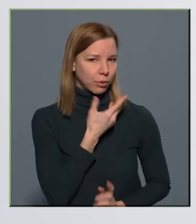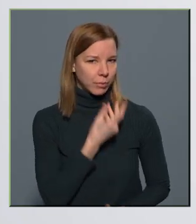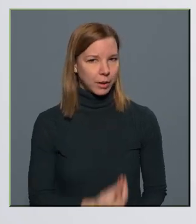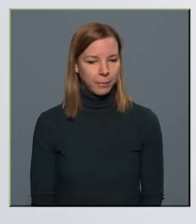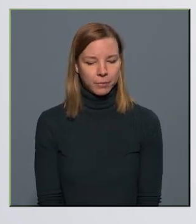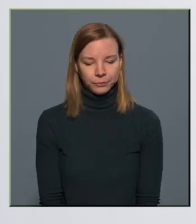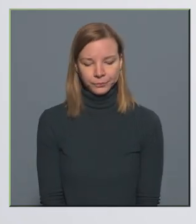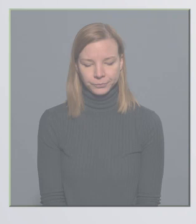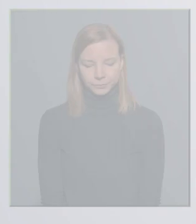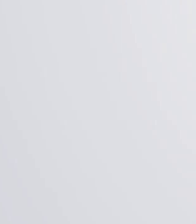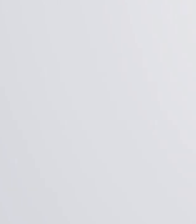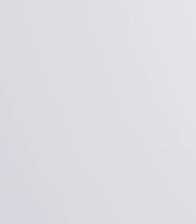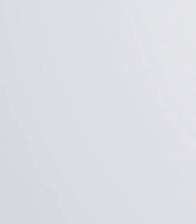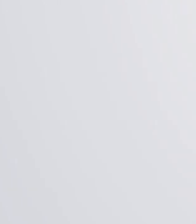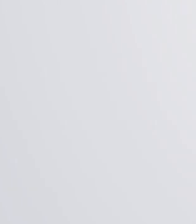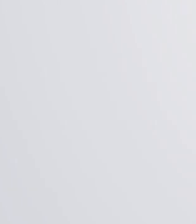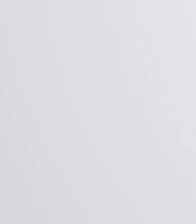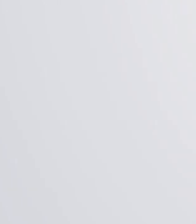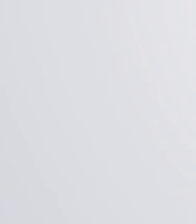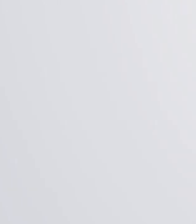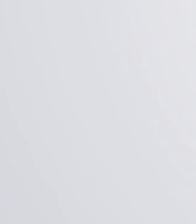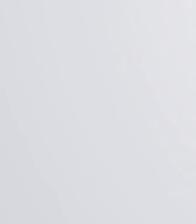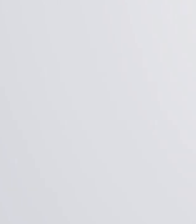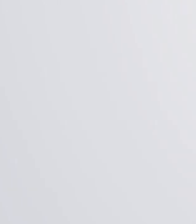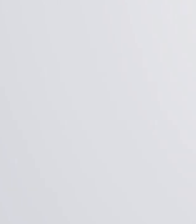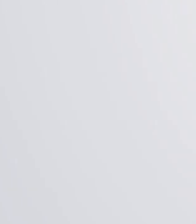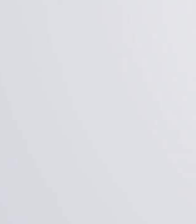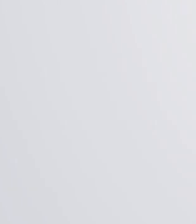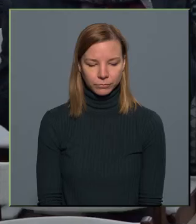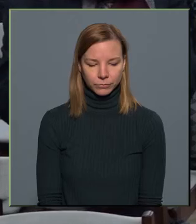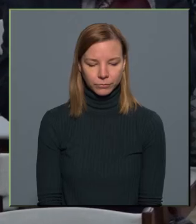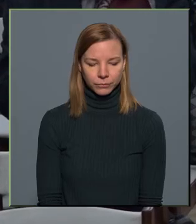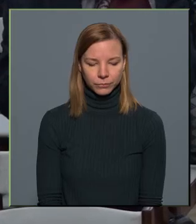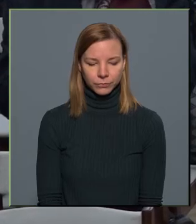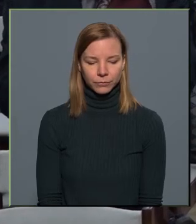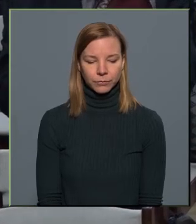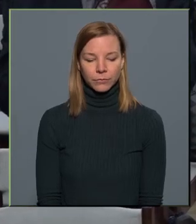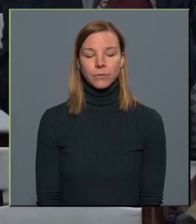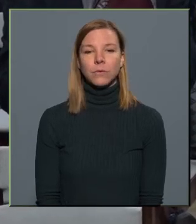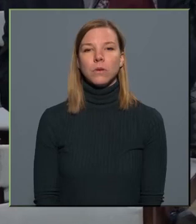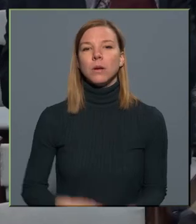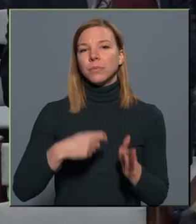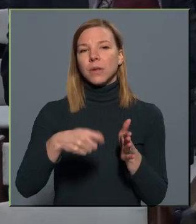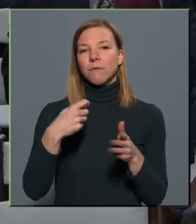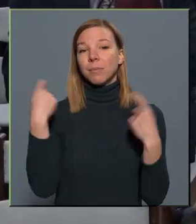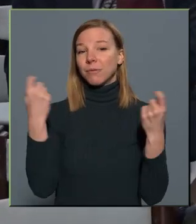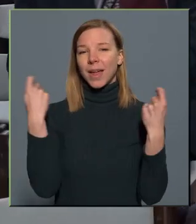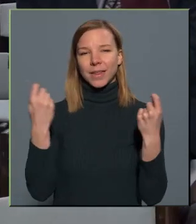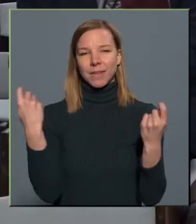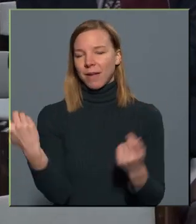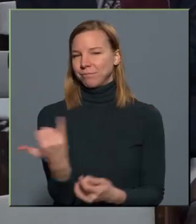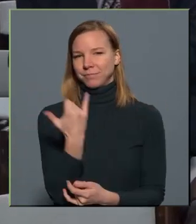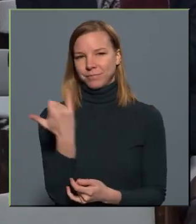A filmfesztiválok szinte mindegyiken kijár